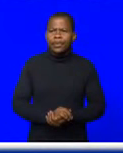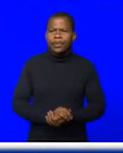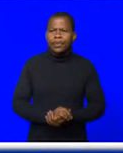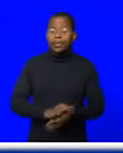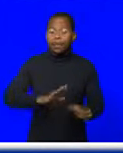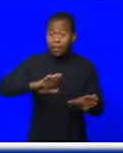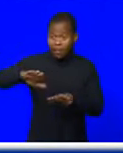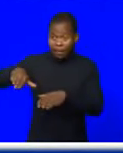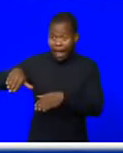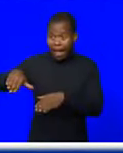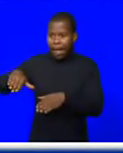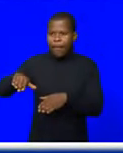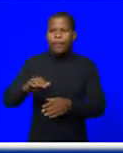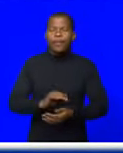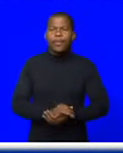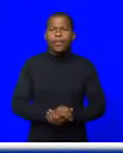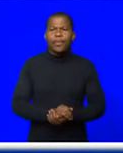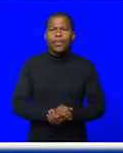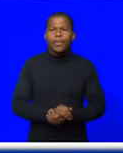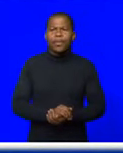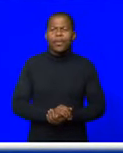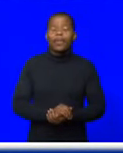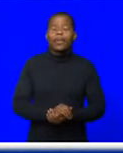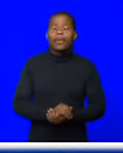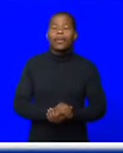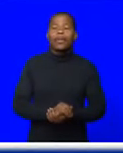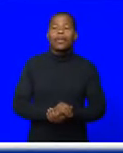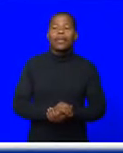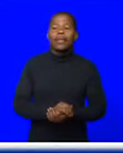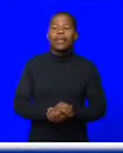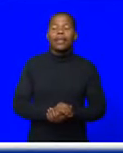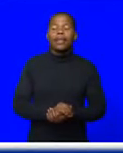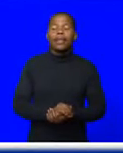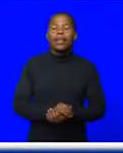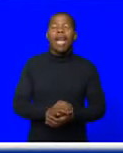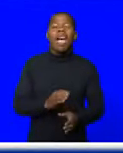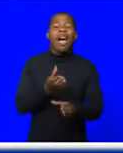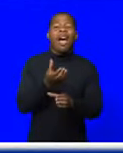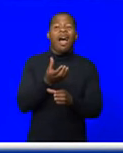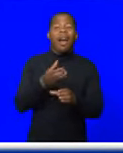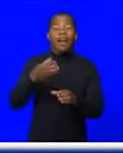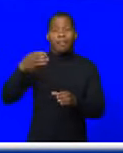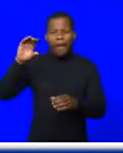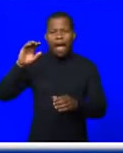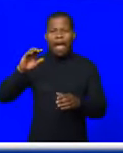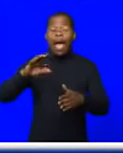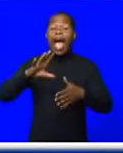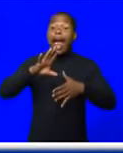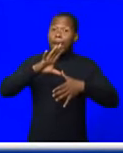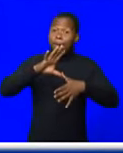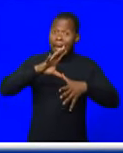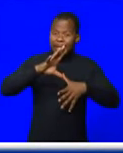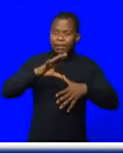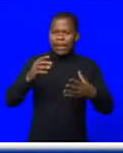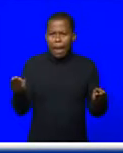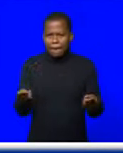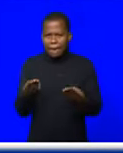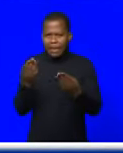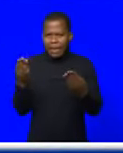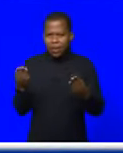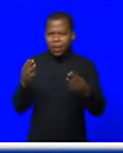kwalabo labanyamalele kulandzela emafloods edolobheni lePetropolis eVenice leBrazil solo